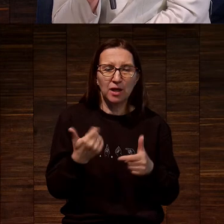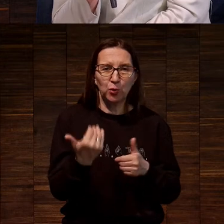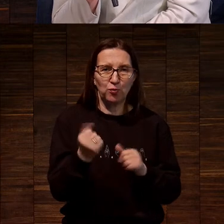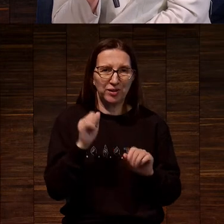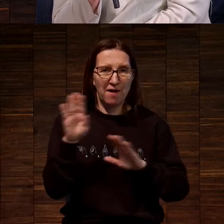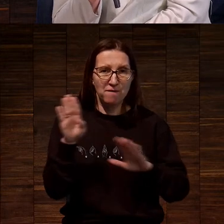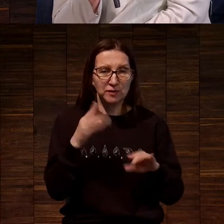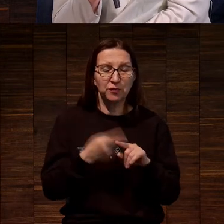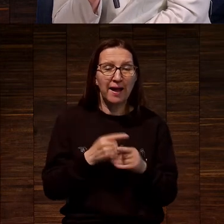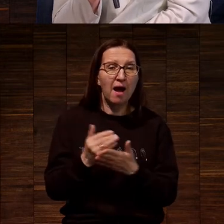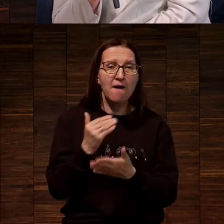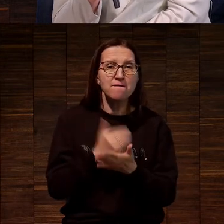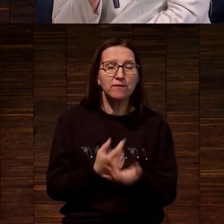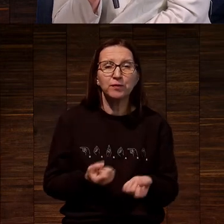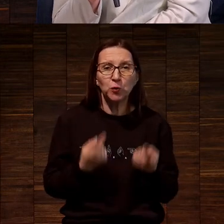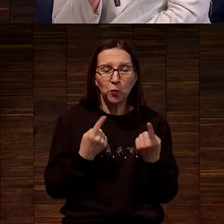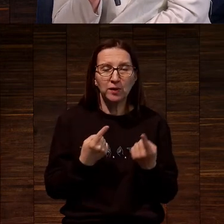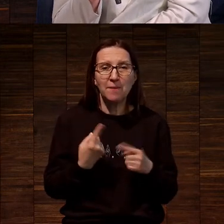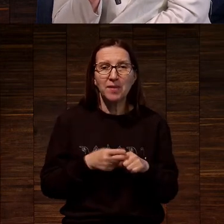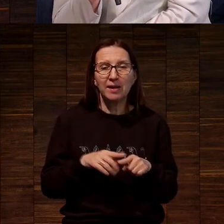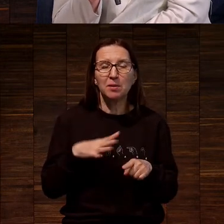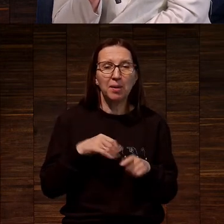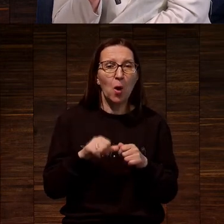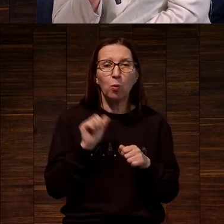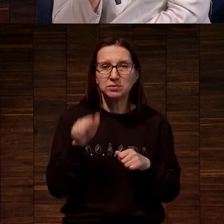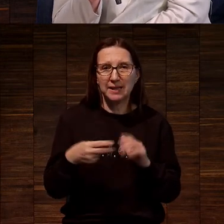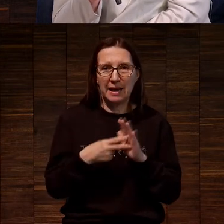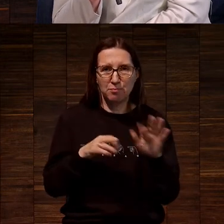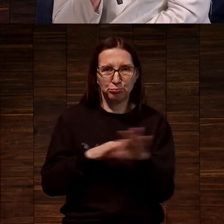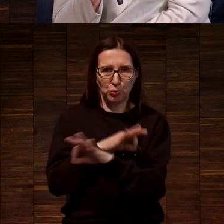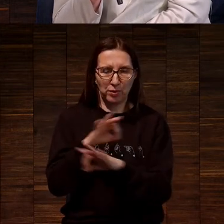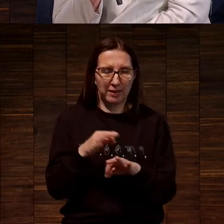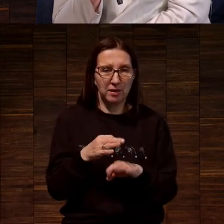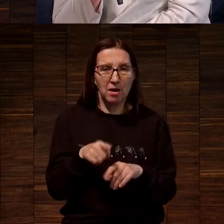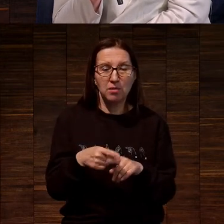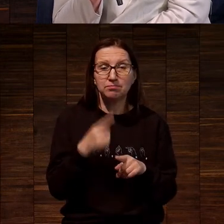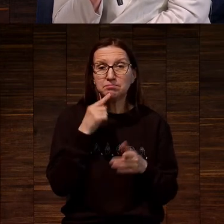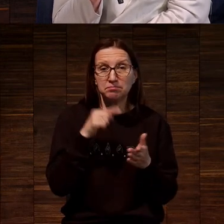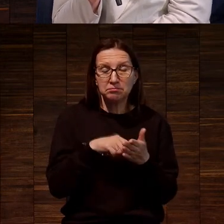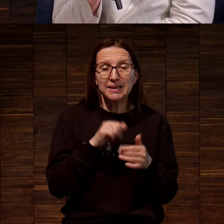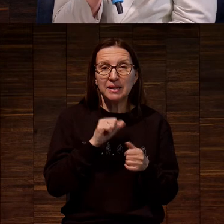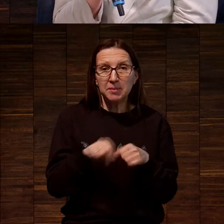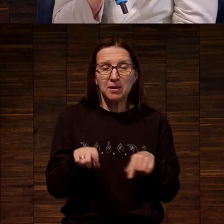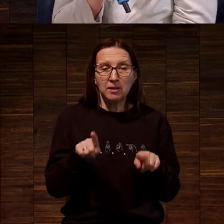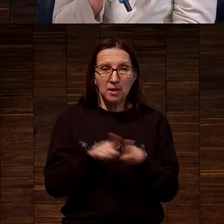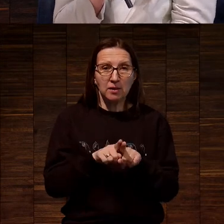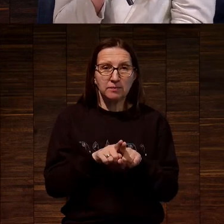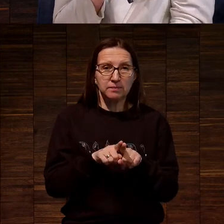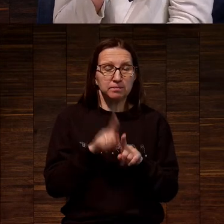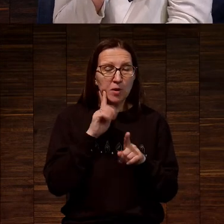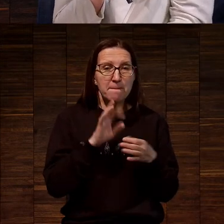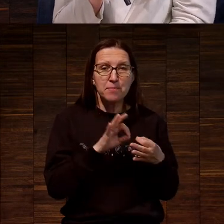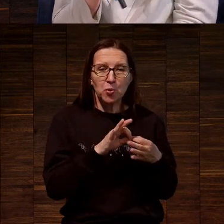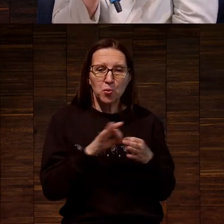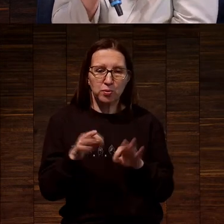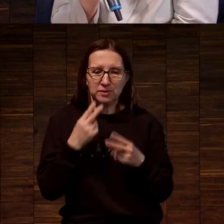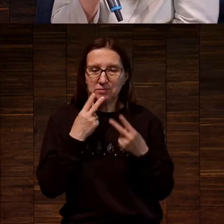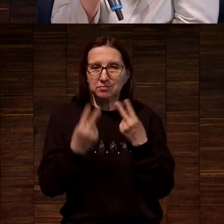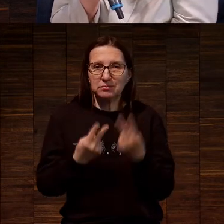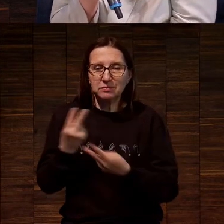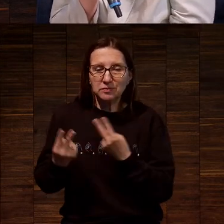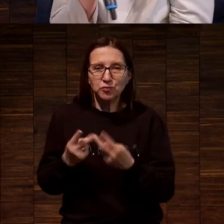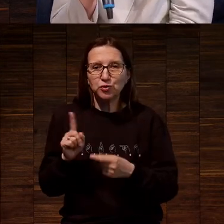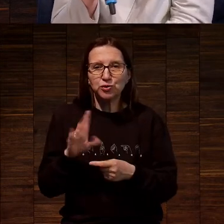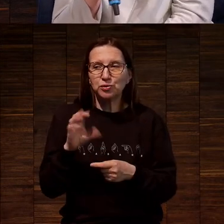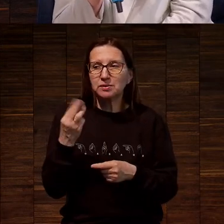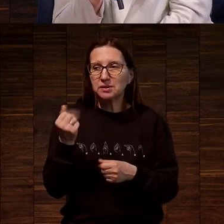выставки. И это вылилось в отдельный проект, который как раз случился таким процессуальным опытом. И вы видите,